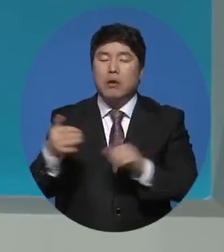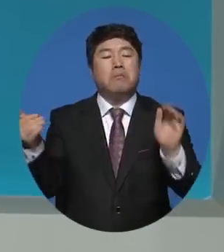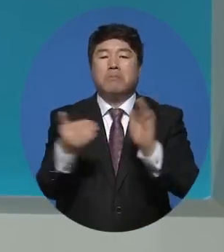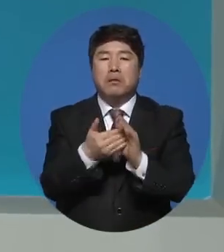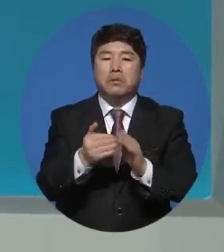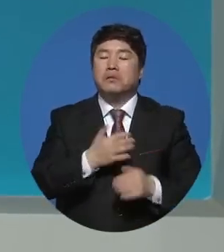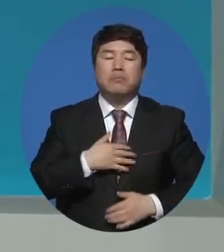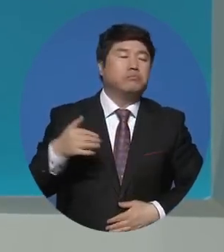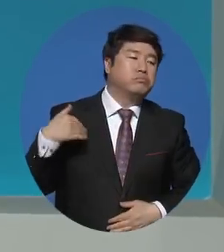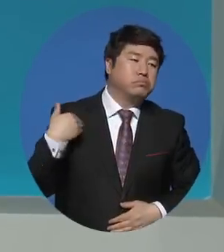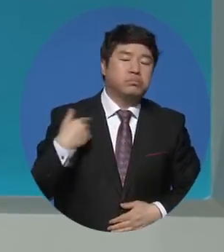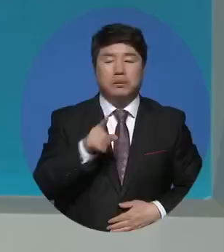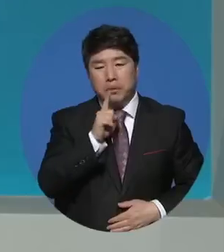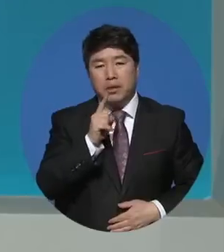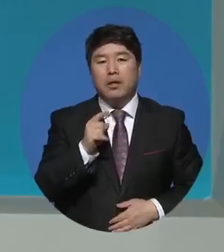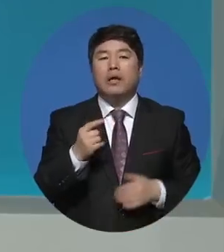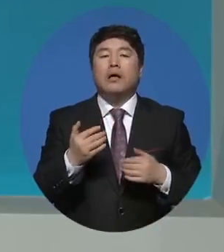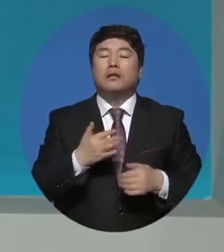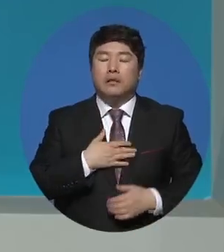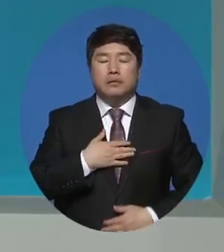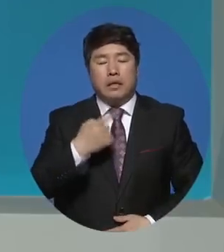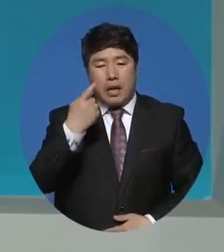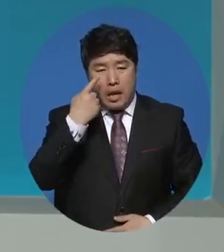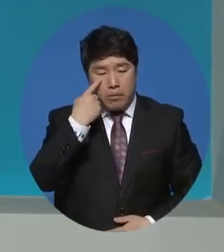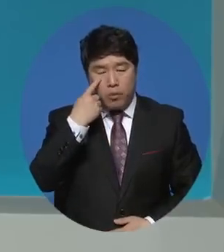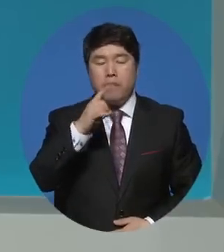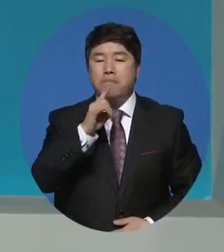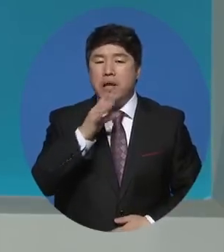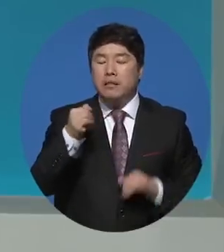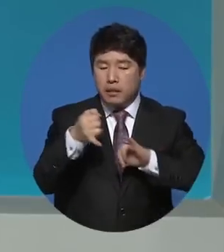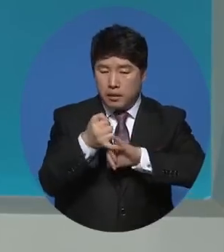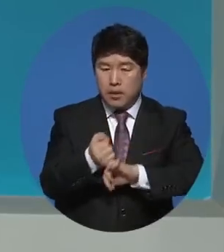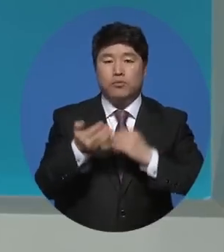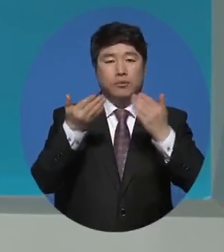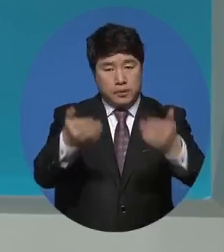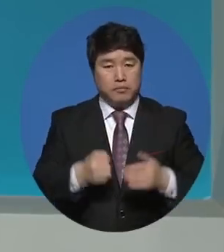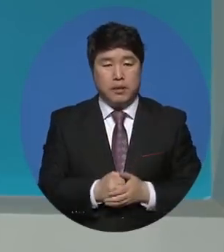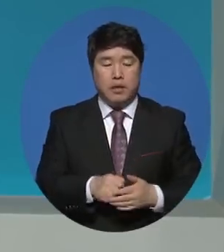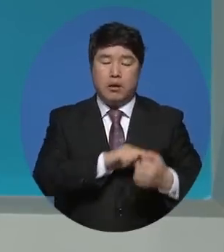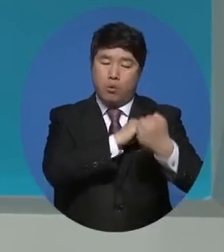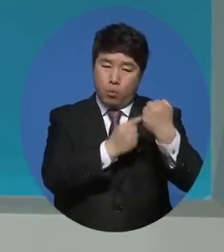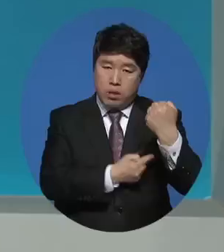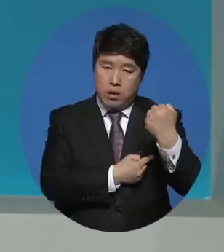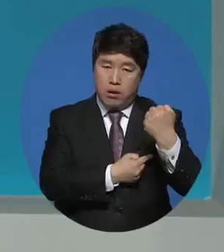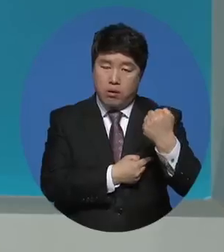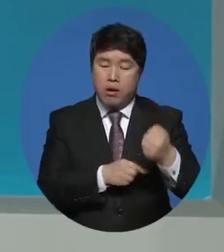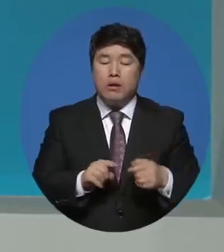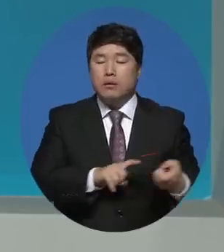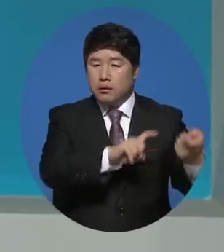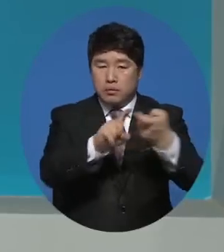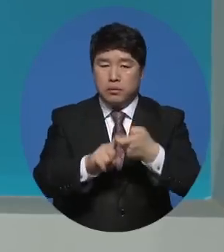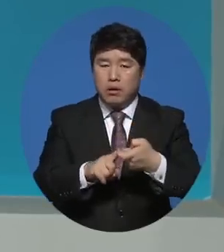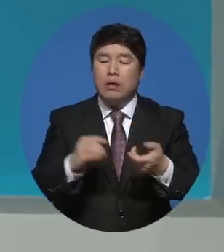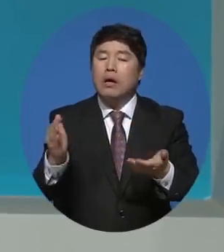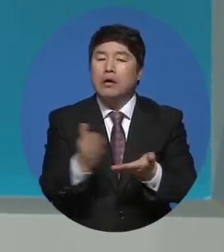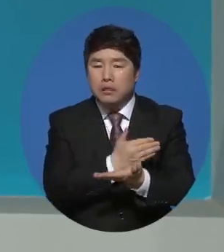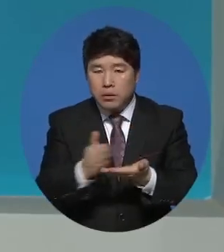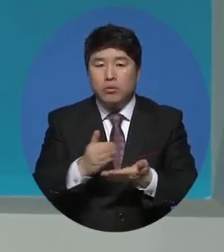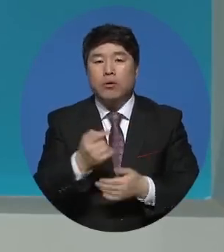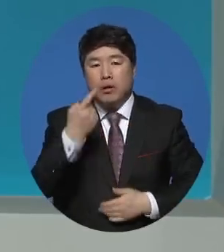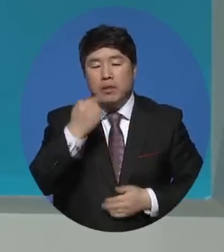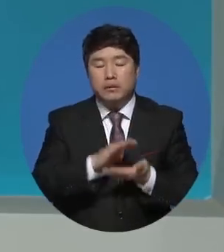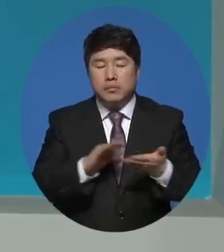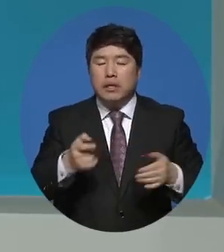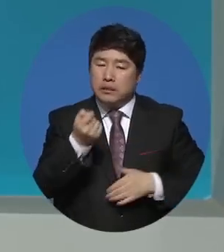나면 나 몰라라 저는 해본 것만 약속드렸습니다 권력 연정으로 나눠봤습니다